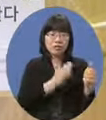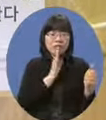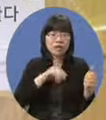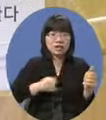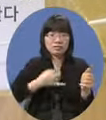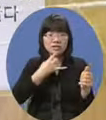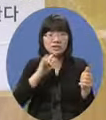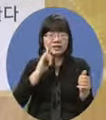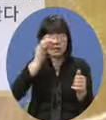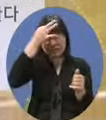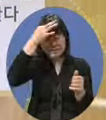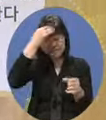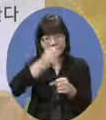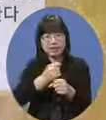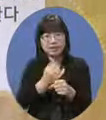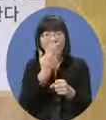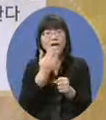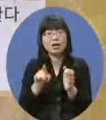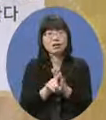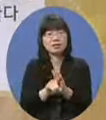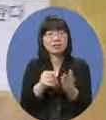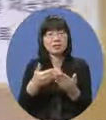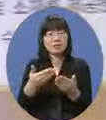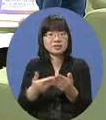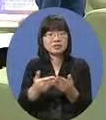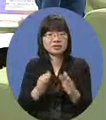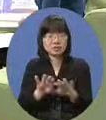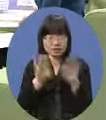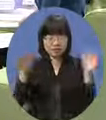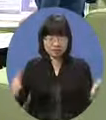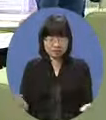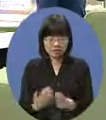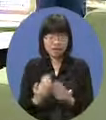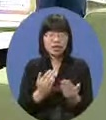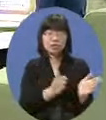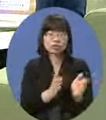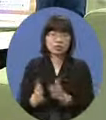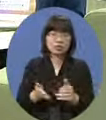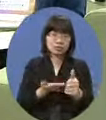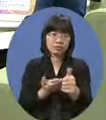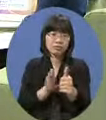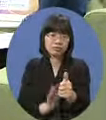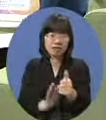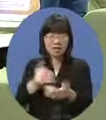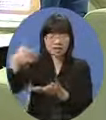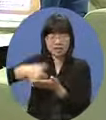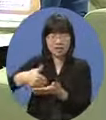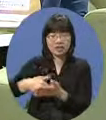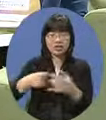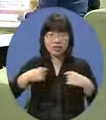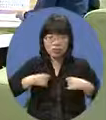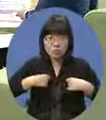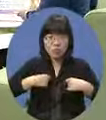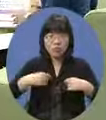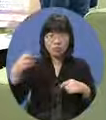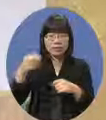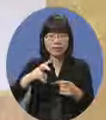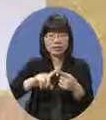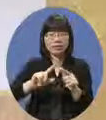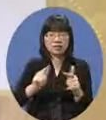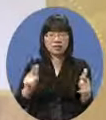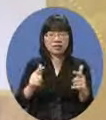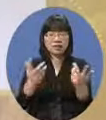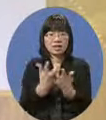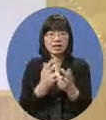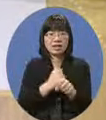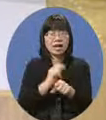수 있도록 또 미술장 상자 같은 것을 예, 준비하는 그런 것들. 그리고 낡은 옷이나, 그런 것들이